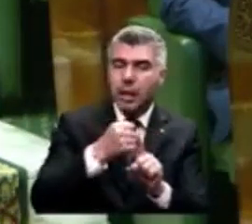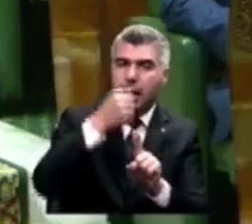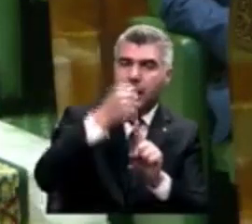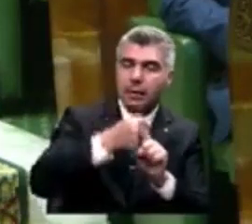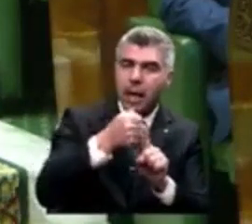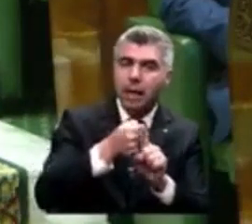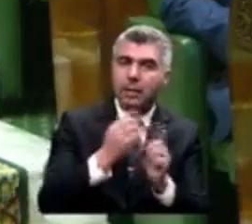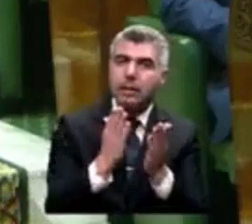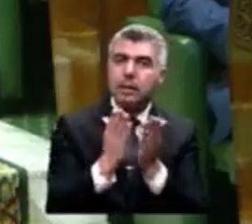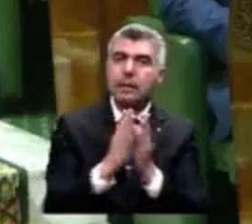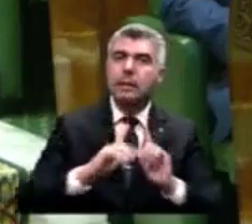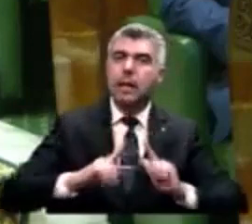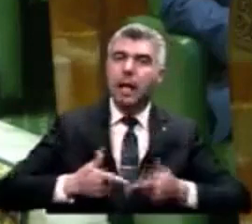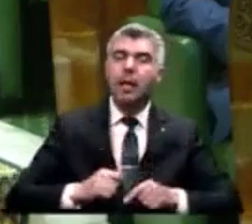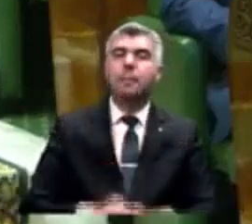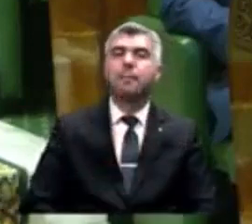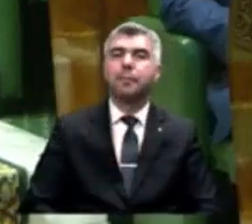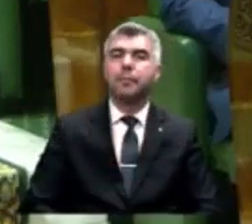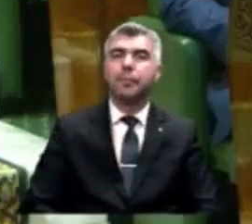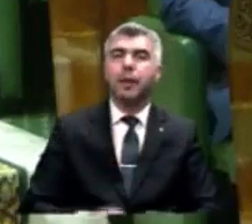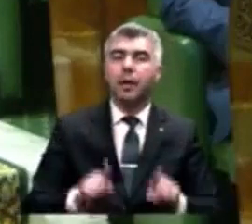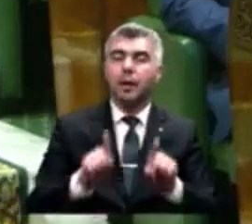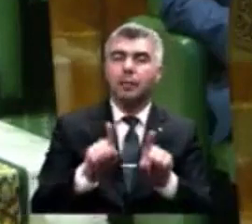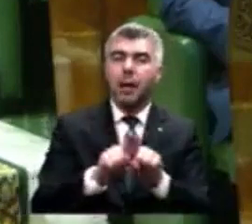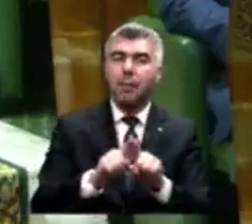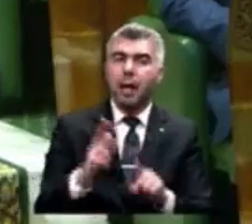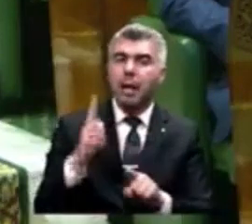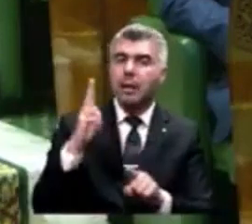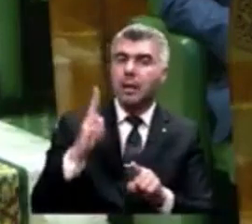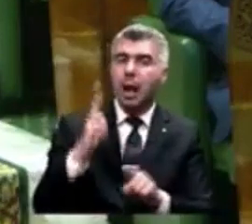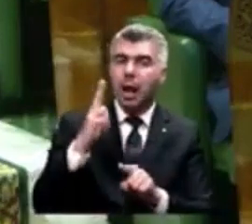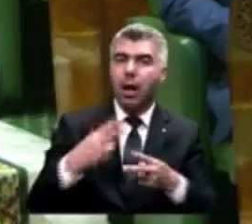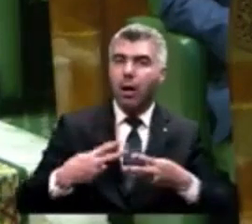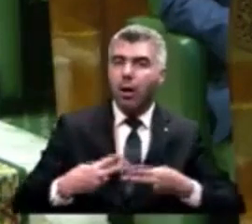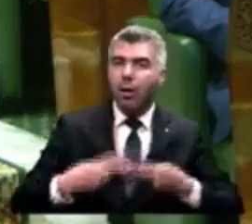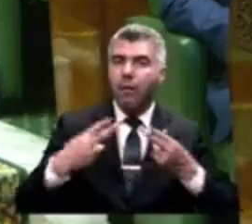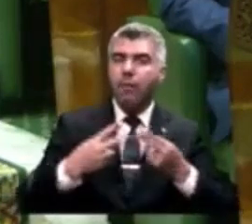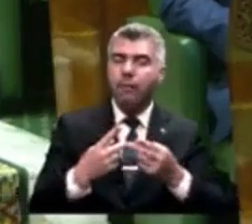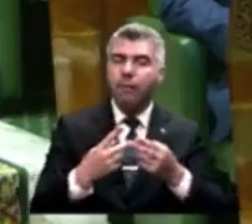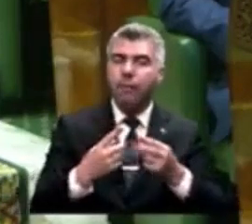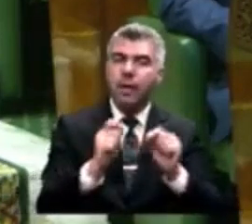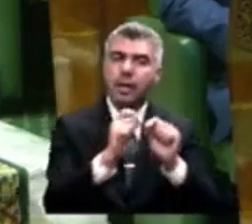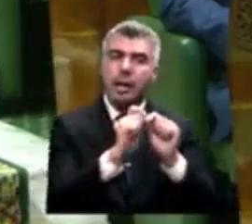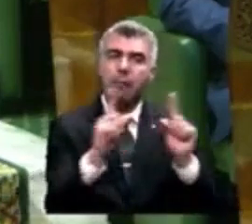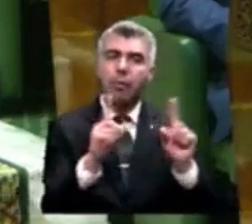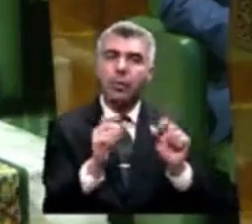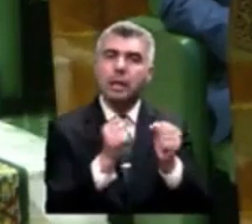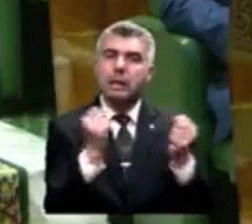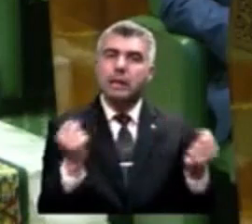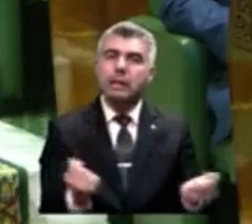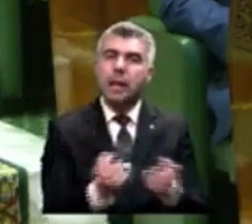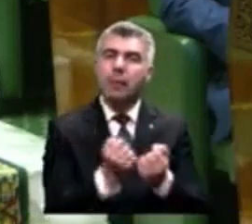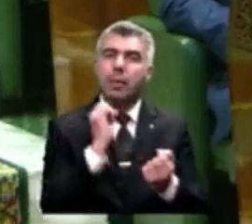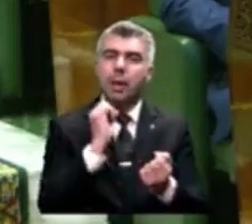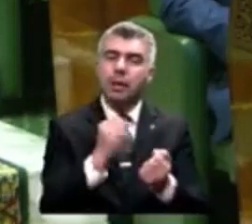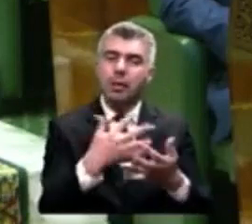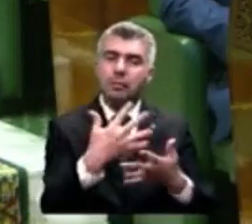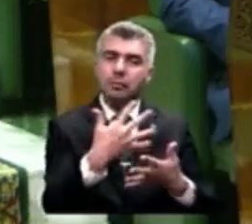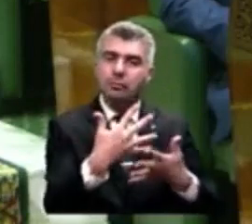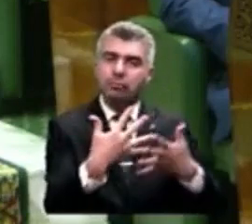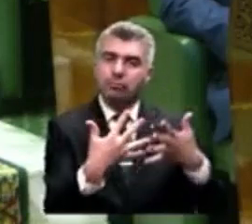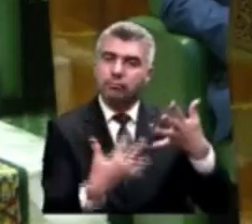منظومة التعليم ينطلق من رصد التشخيص لتقرير النموذج التنموي الذي رصد جملة